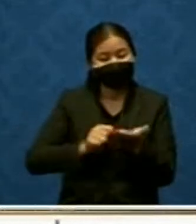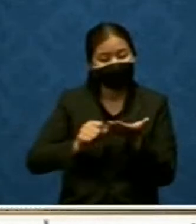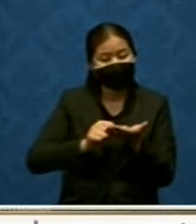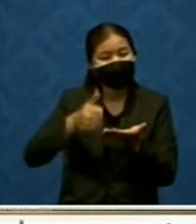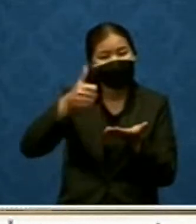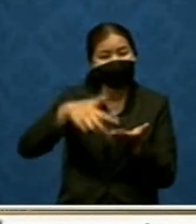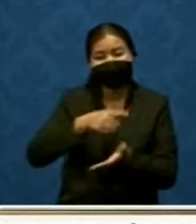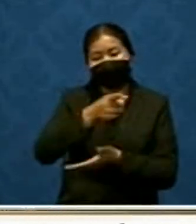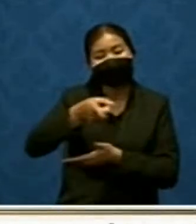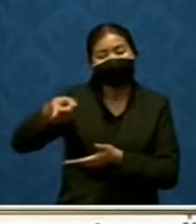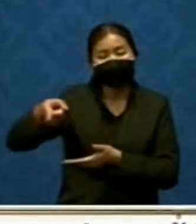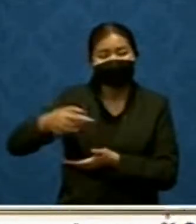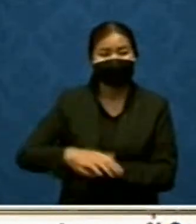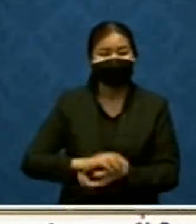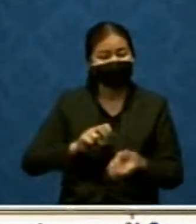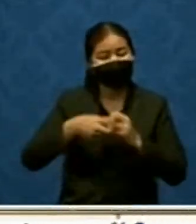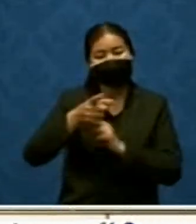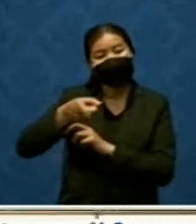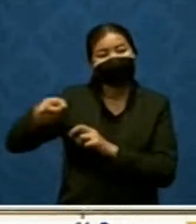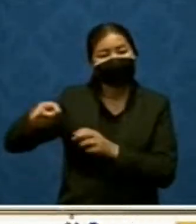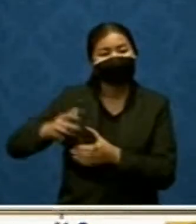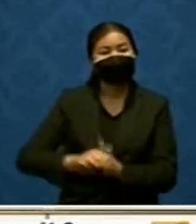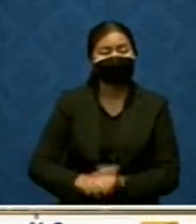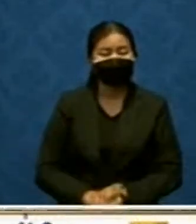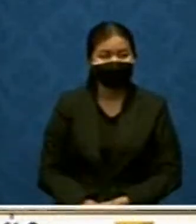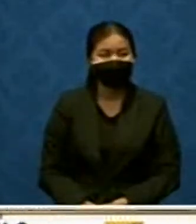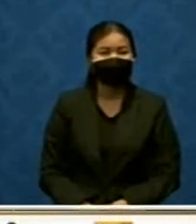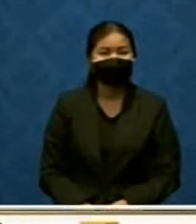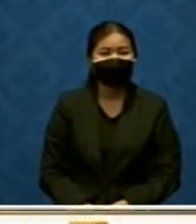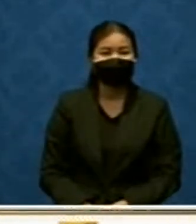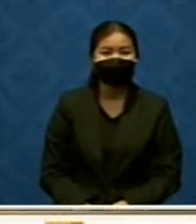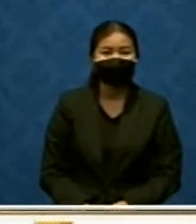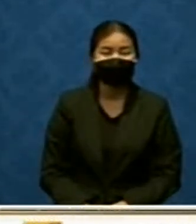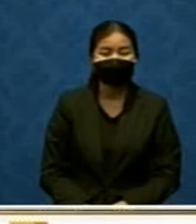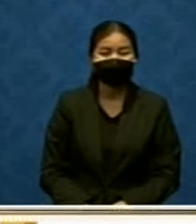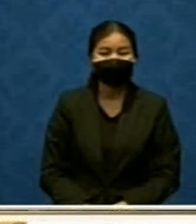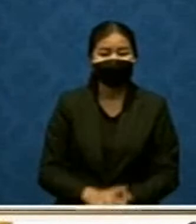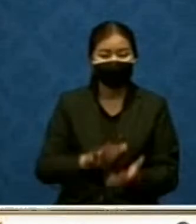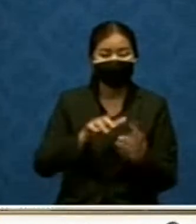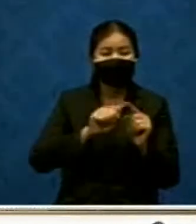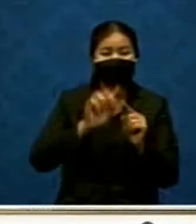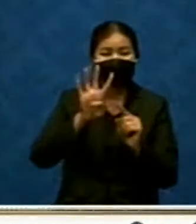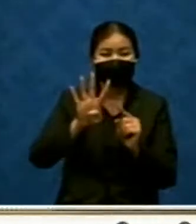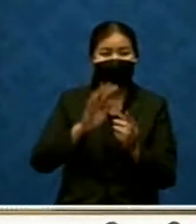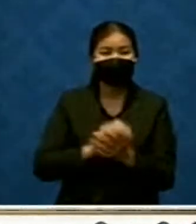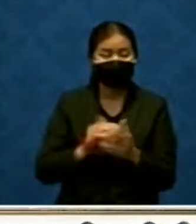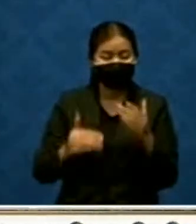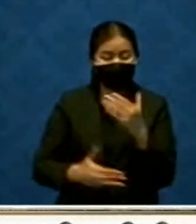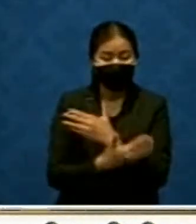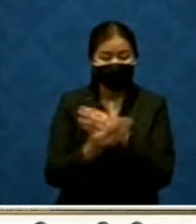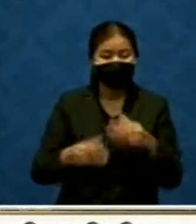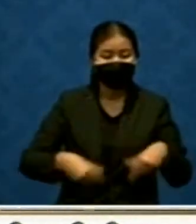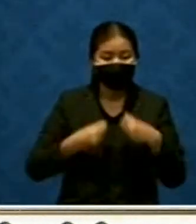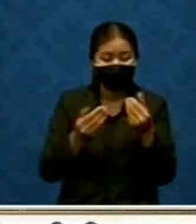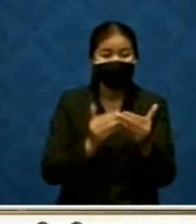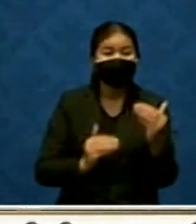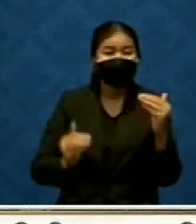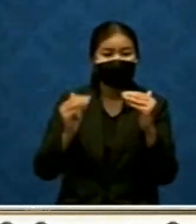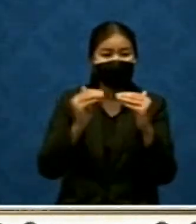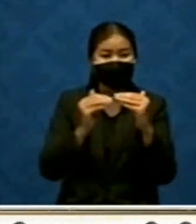ีนเหมเดิมแบบทเราเห็นไปดยุธษาทที่สี่ครัรางโอกาสและความเสมอภาค